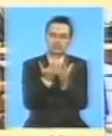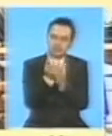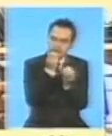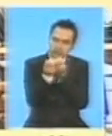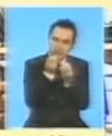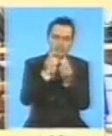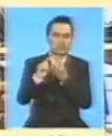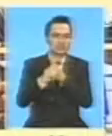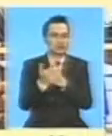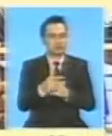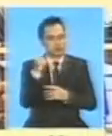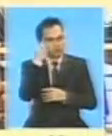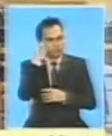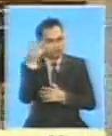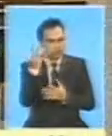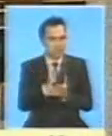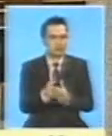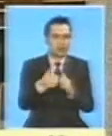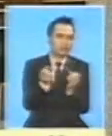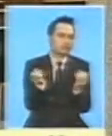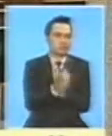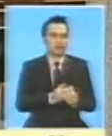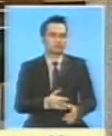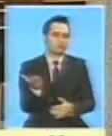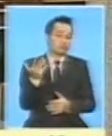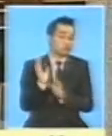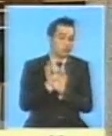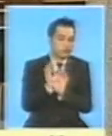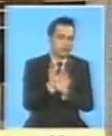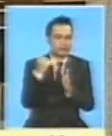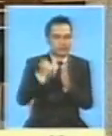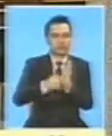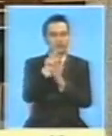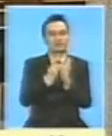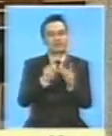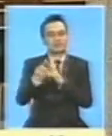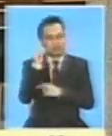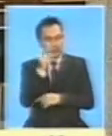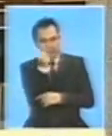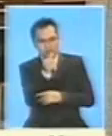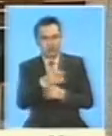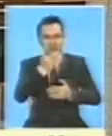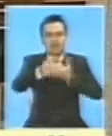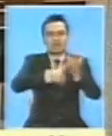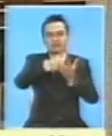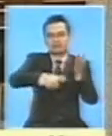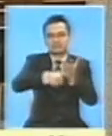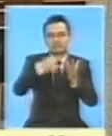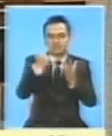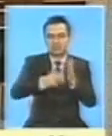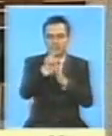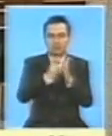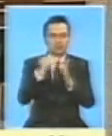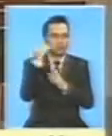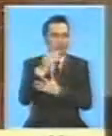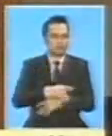พนะครับความไม่เข้าใจปลุกปั่นปลุกกระดมผู้ผิดกฎหมายผู้มีอิทธิพลการค้าของนิติภาษีมีมาตลอดนะครับเพรา